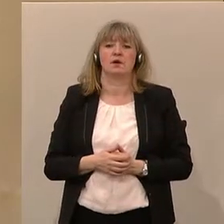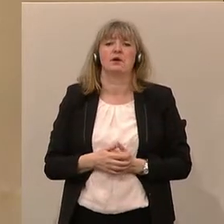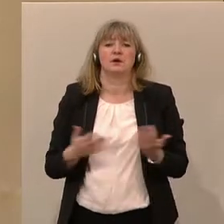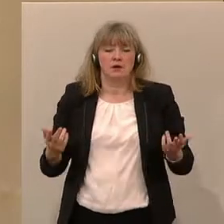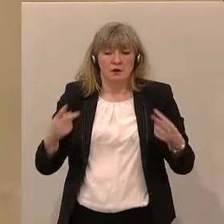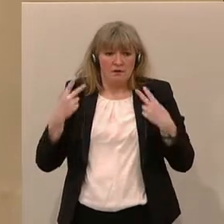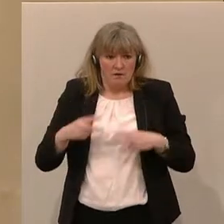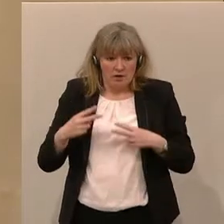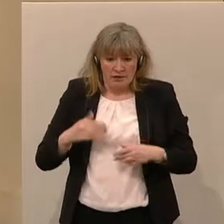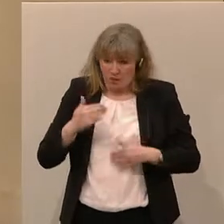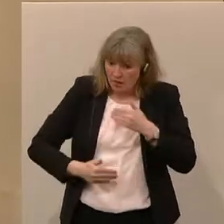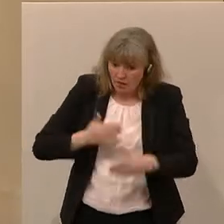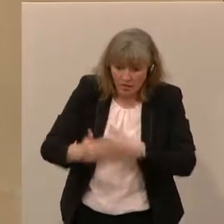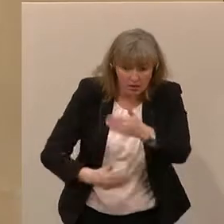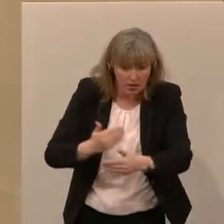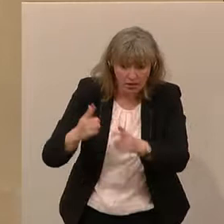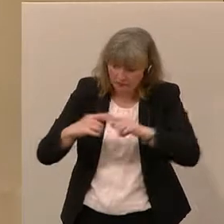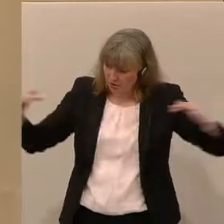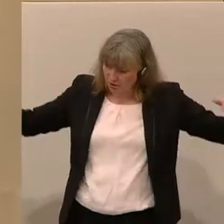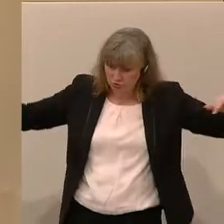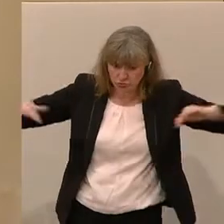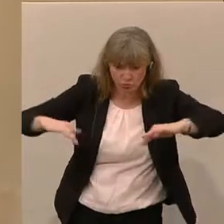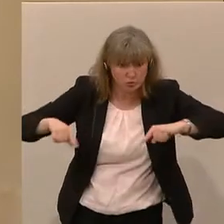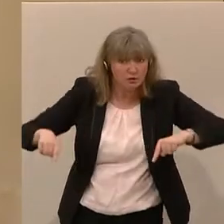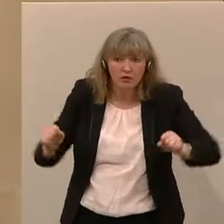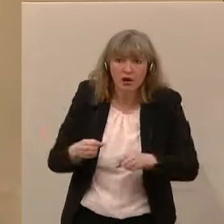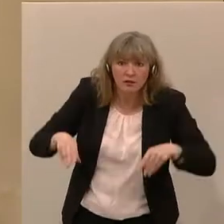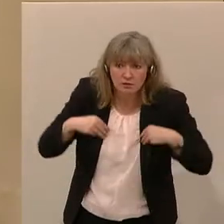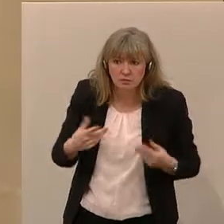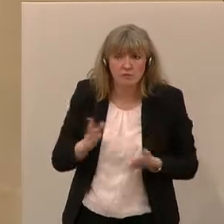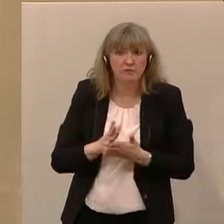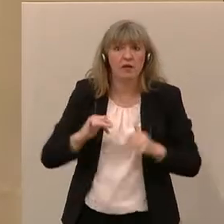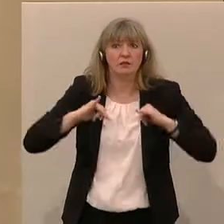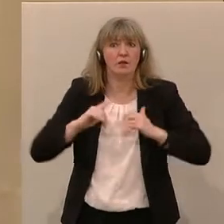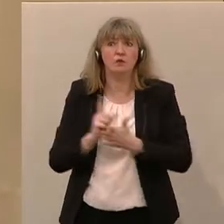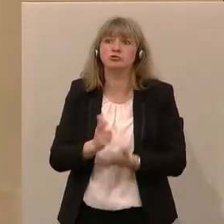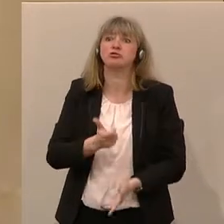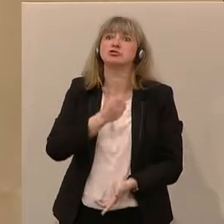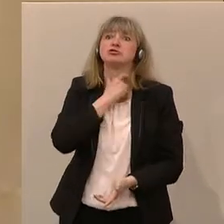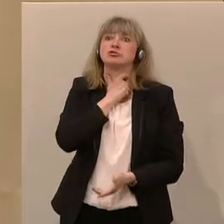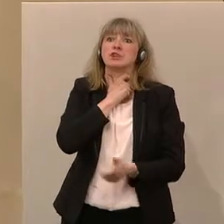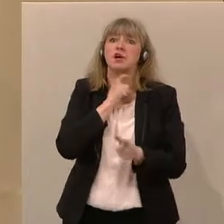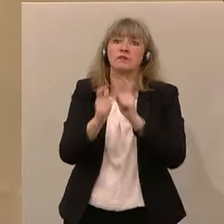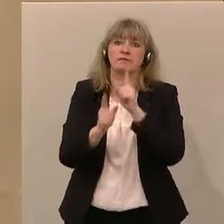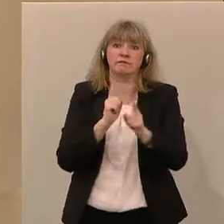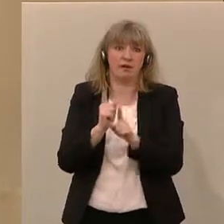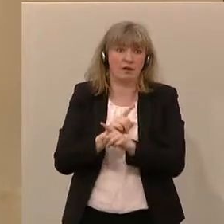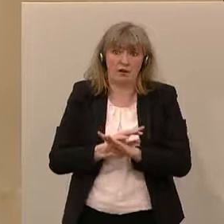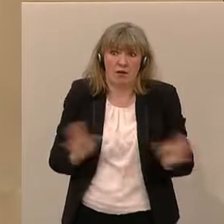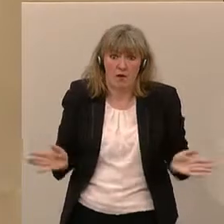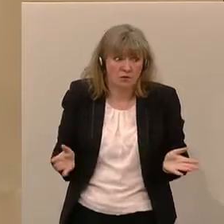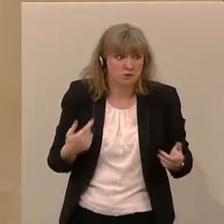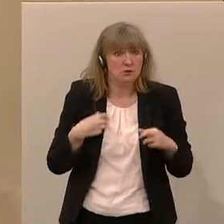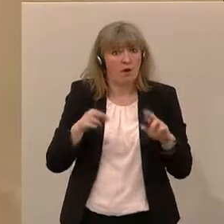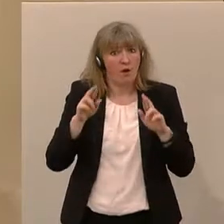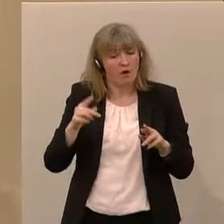Verzögerungen sind bei den Zulaufstrecken nicht akzeptabel. Tirol erstickt im Verkehr. Ich hoffe, dass es hier zu einem